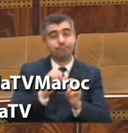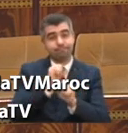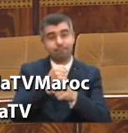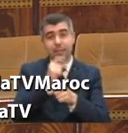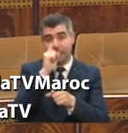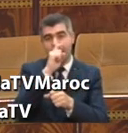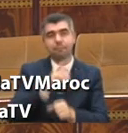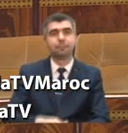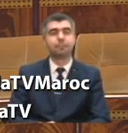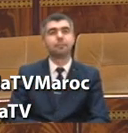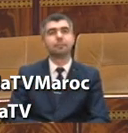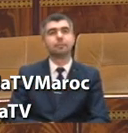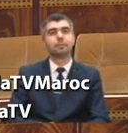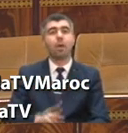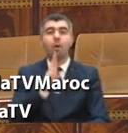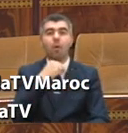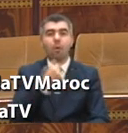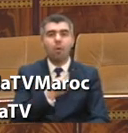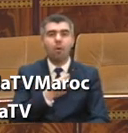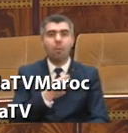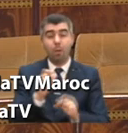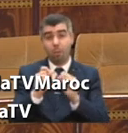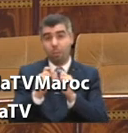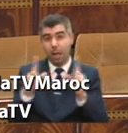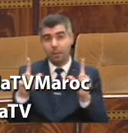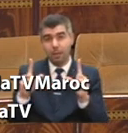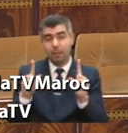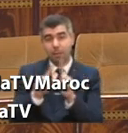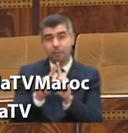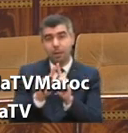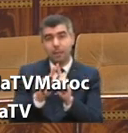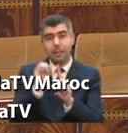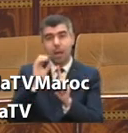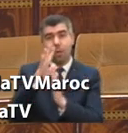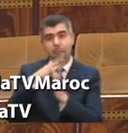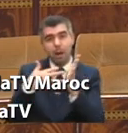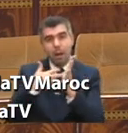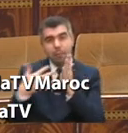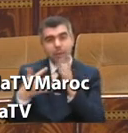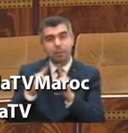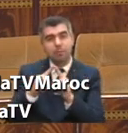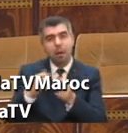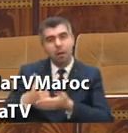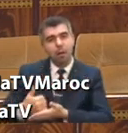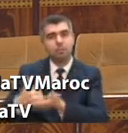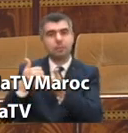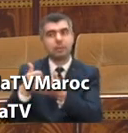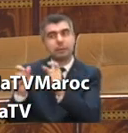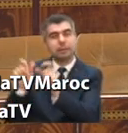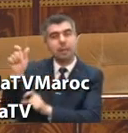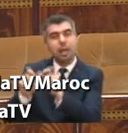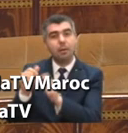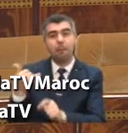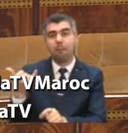هل لدى الحكومة خطة محددة الأهداف والآليات لتشجيع الاستثمار الوطني والخارجي